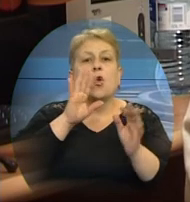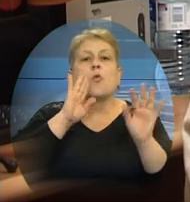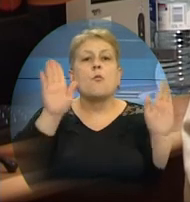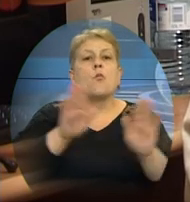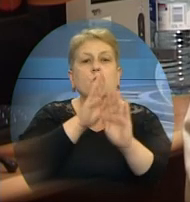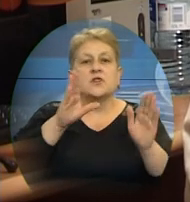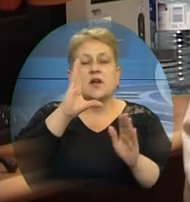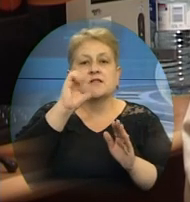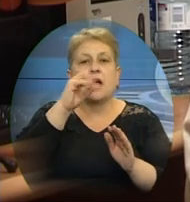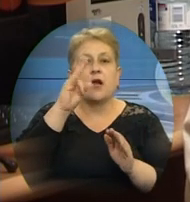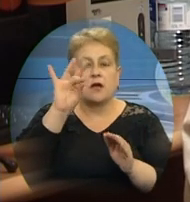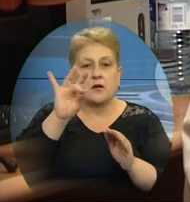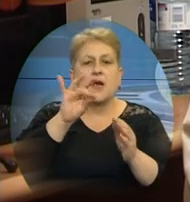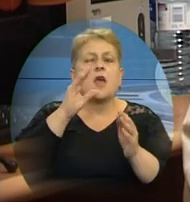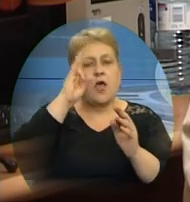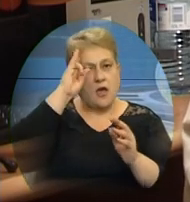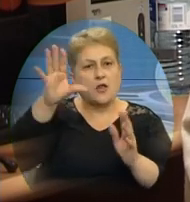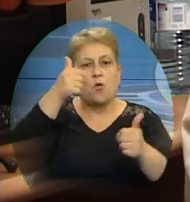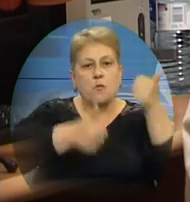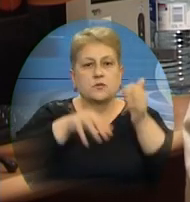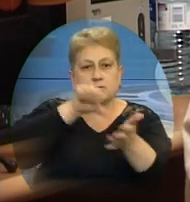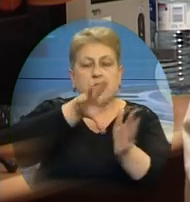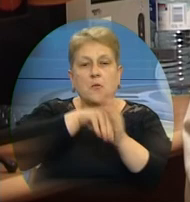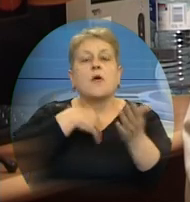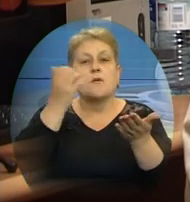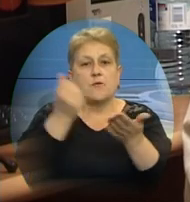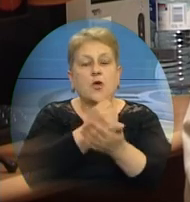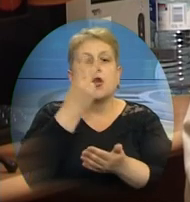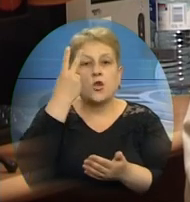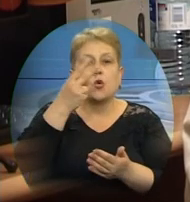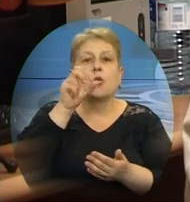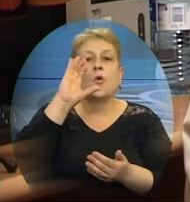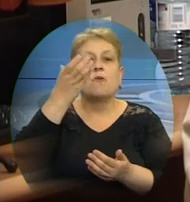Մուզիկա Սակրա միջազգային հեղինակավոր մրցույթին եւ հաստատեցինք